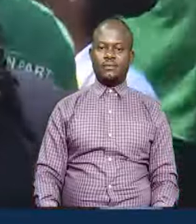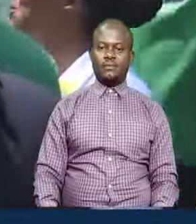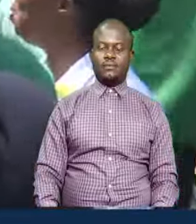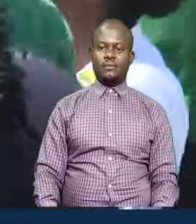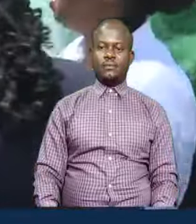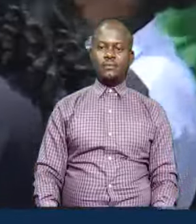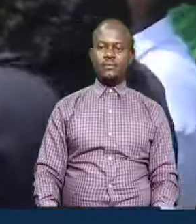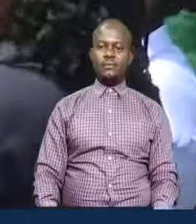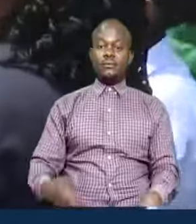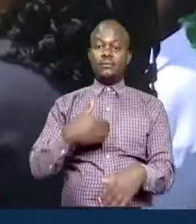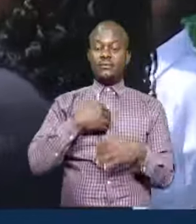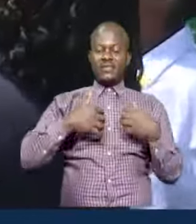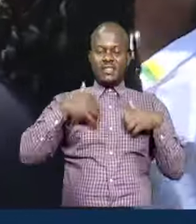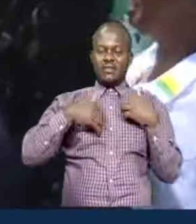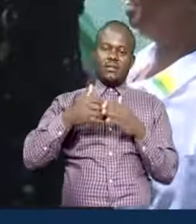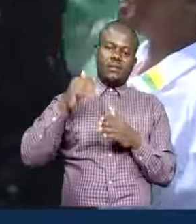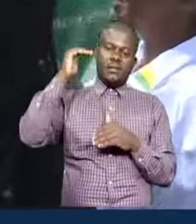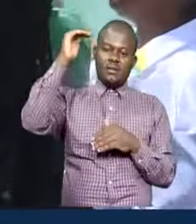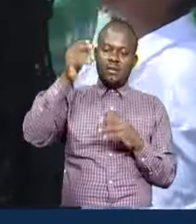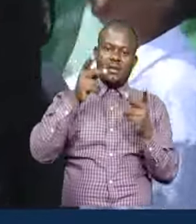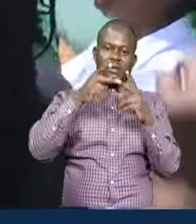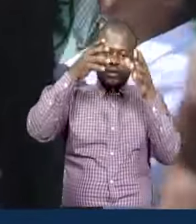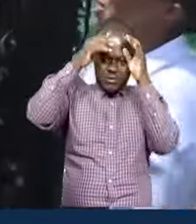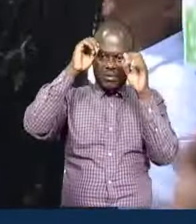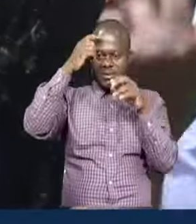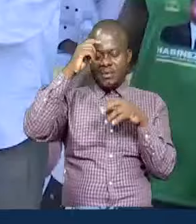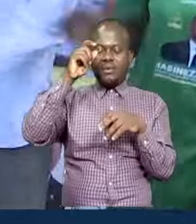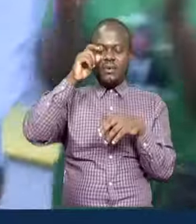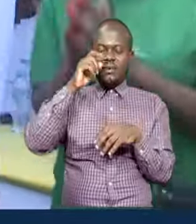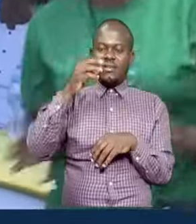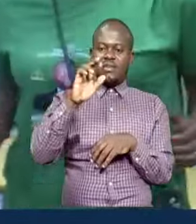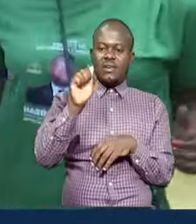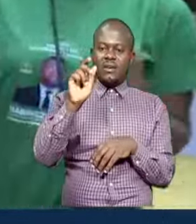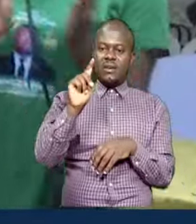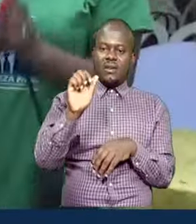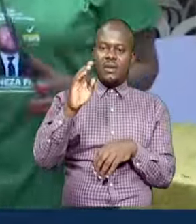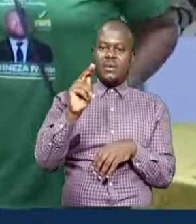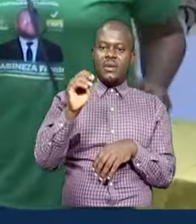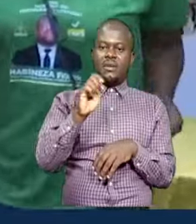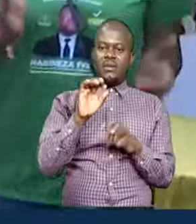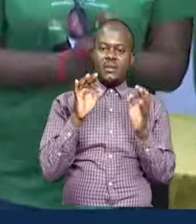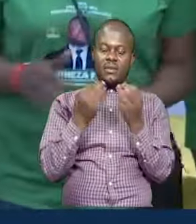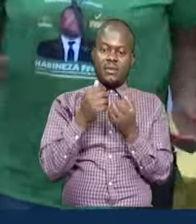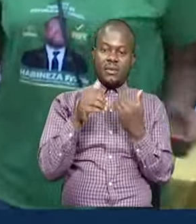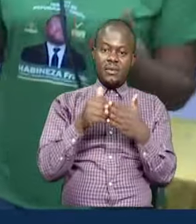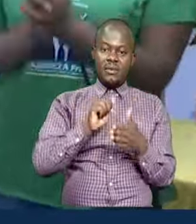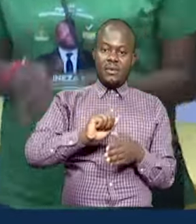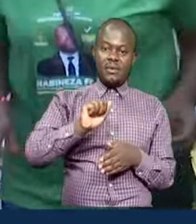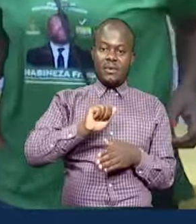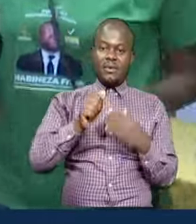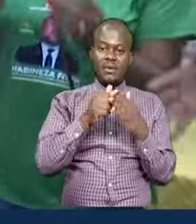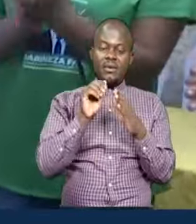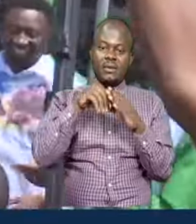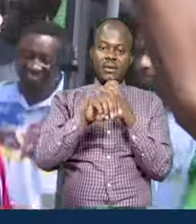Bafite morali yo ku rwego rwo hejuru. Umukandida ku mwanya mukuru w'igihugu Frank Habineza wari hamwe n'abagize umuryango we, babyinanye n'abitabiriye ibikorwa